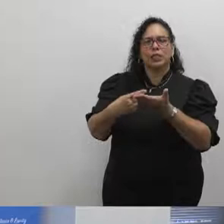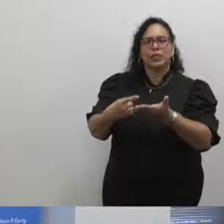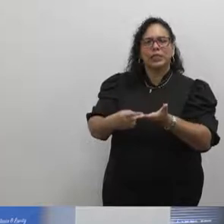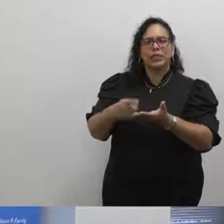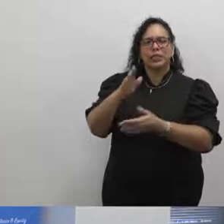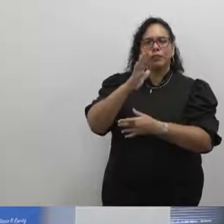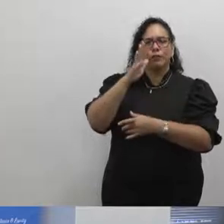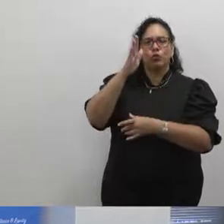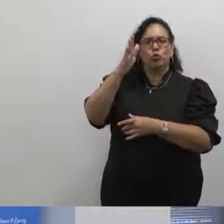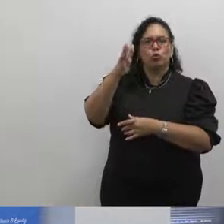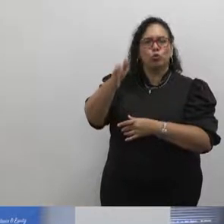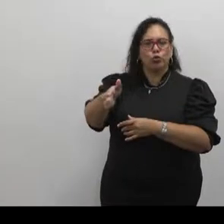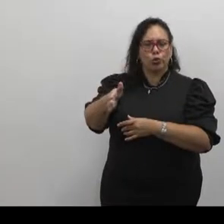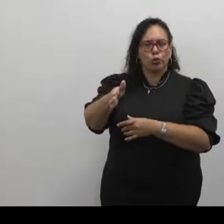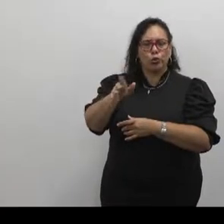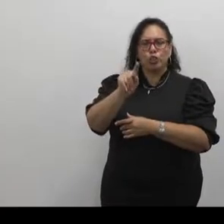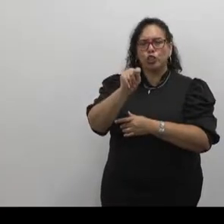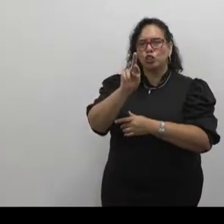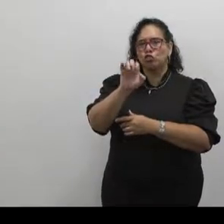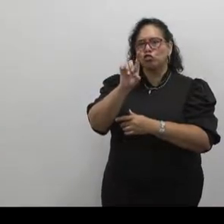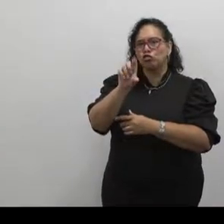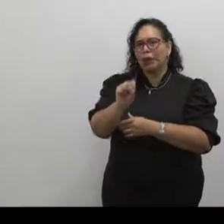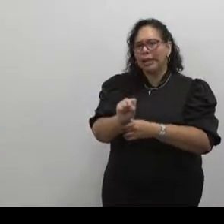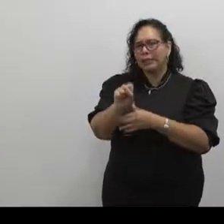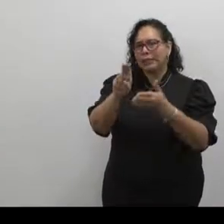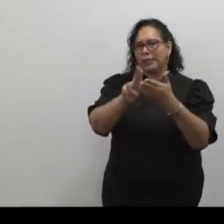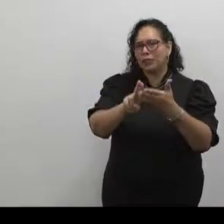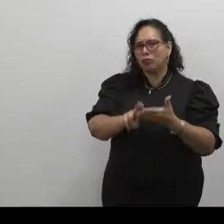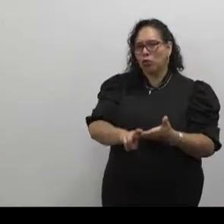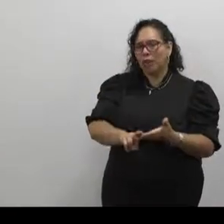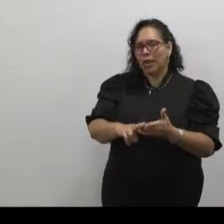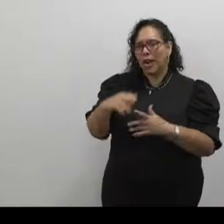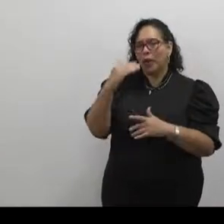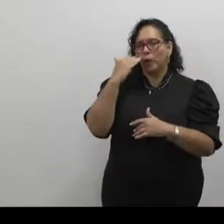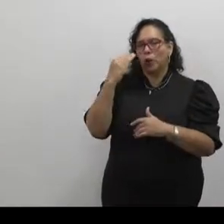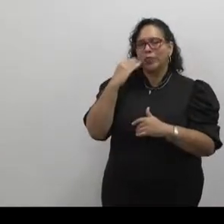ở lần này dương lực một âm pi thằng kha